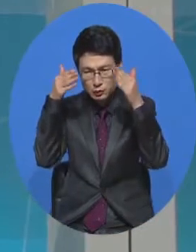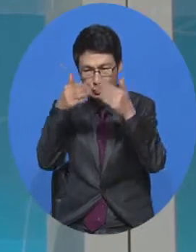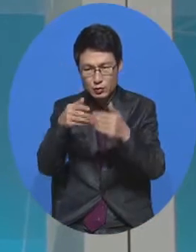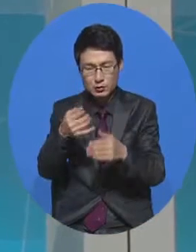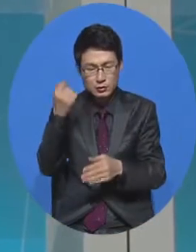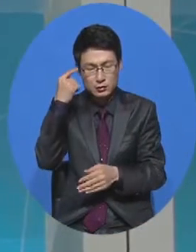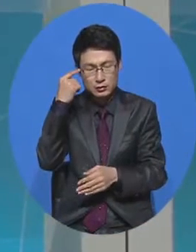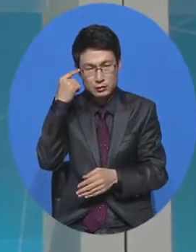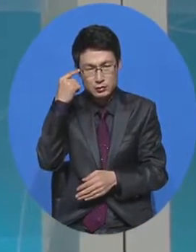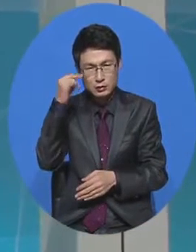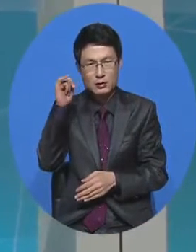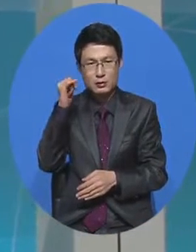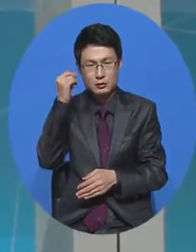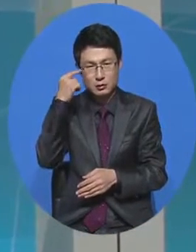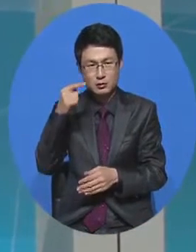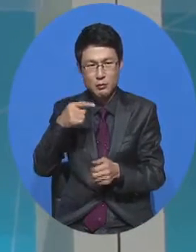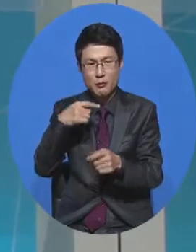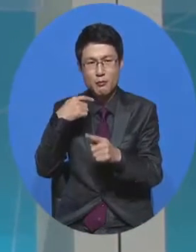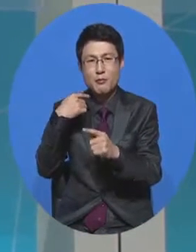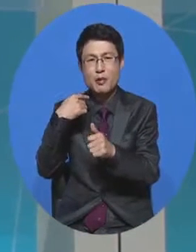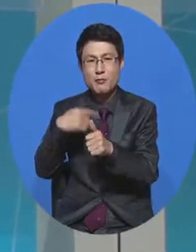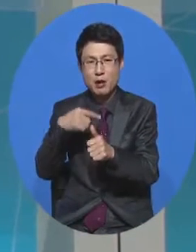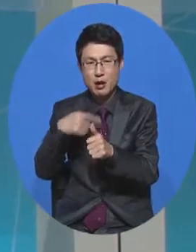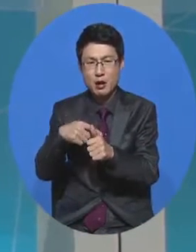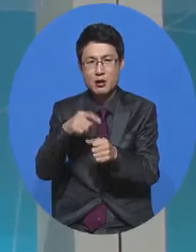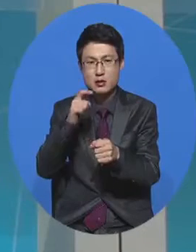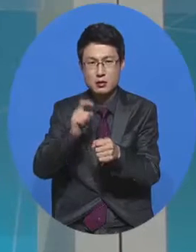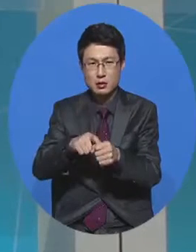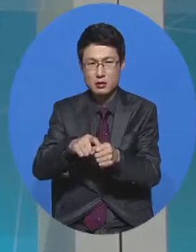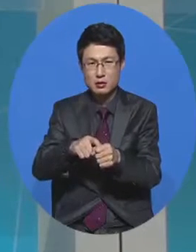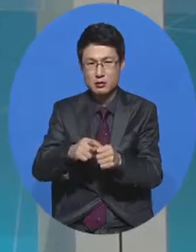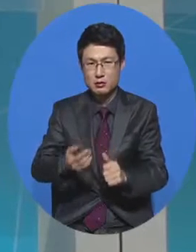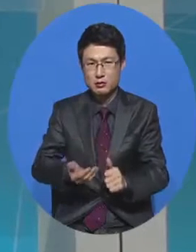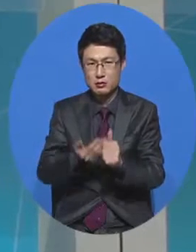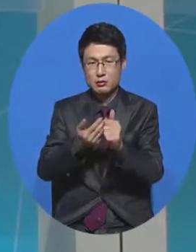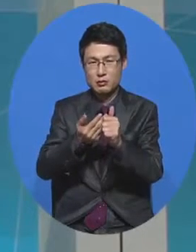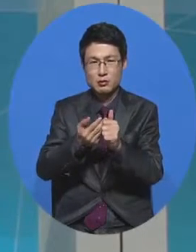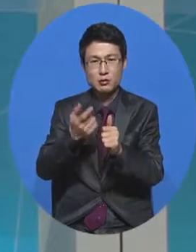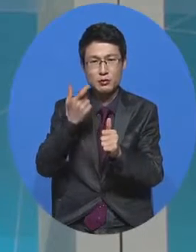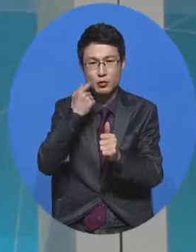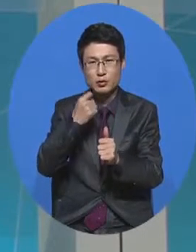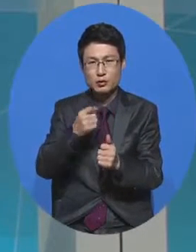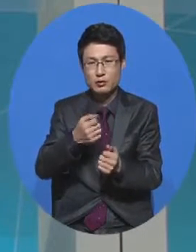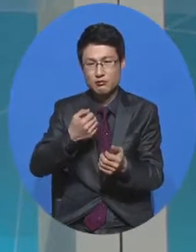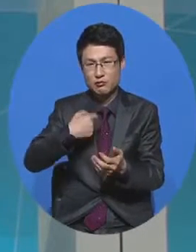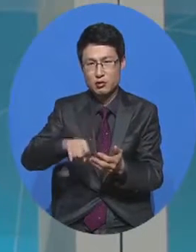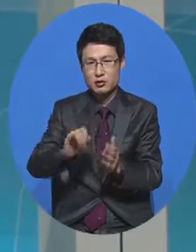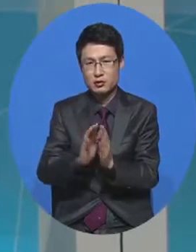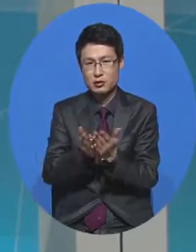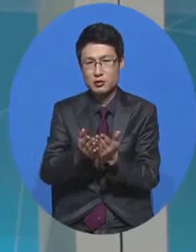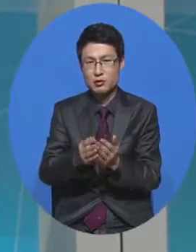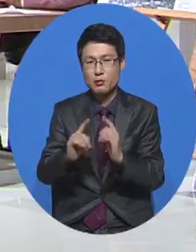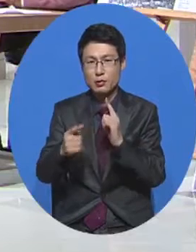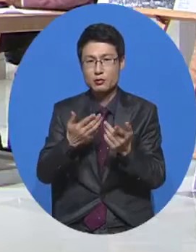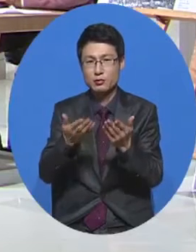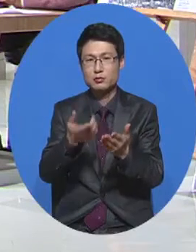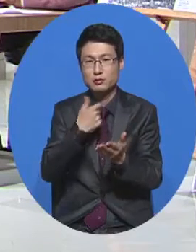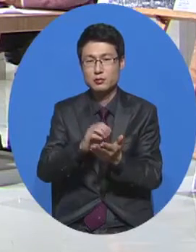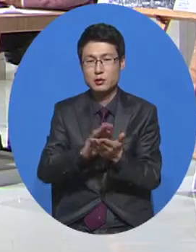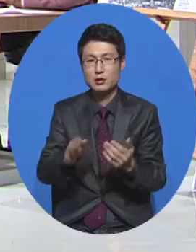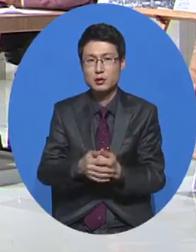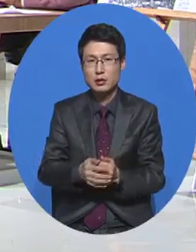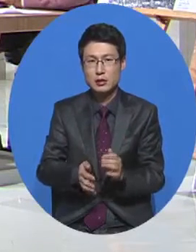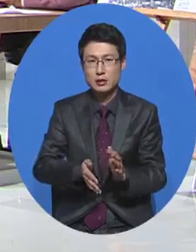비판적인 사고 능력을 길러 내는 데는 정말로 거리가 먼 불량 교과서 다 저는 그렇게 생각을 합니다 4